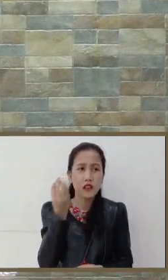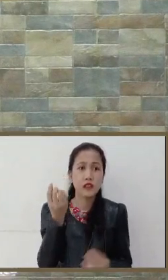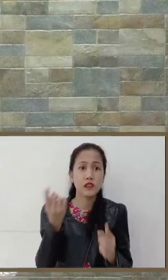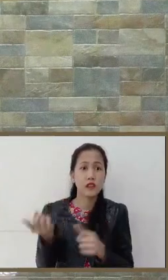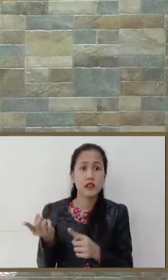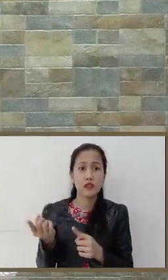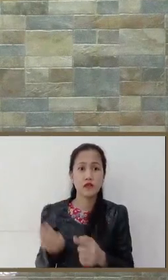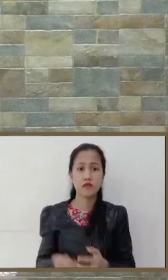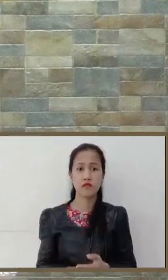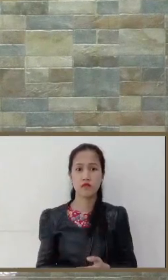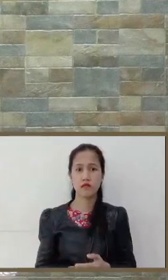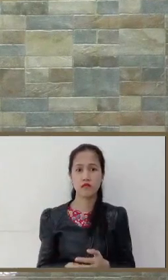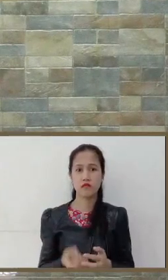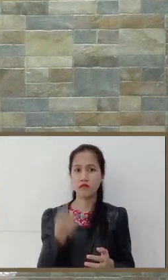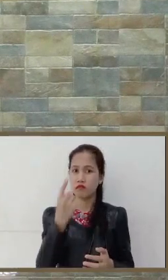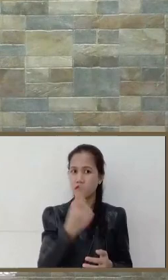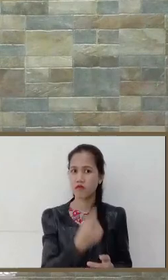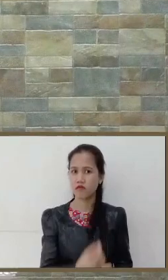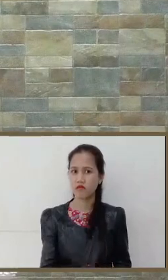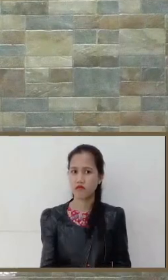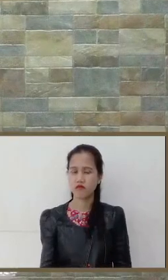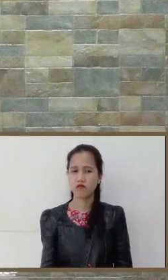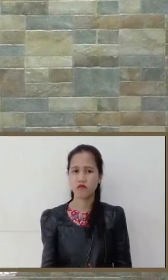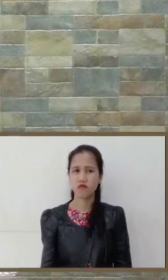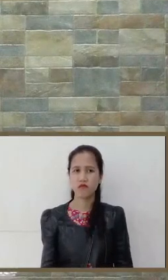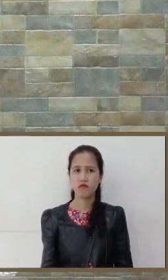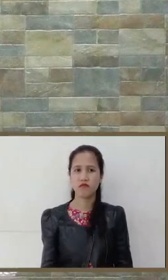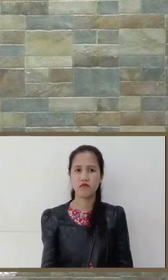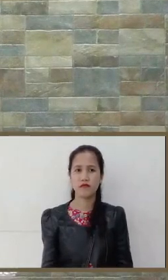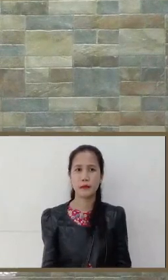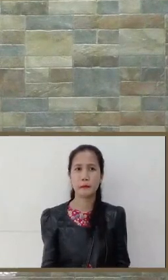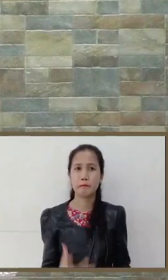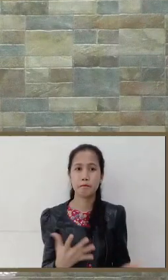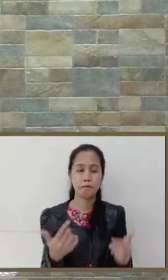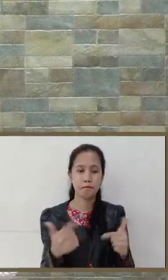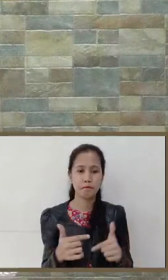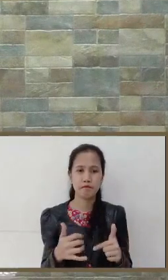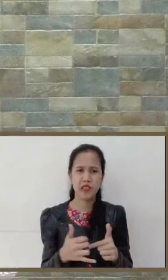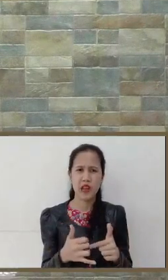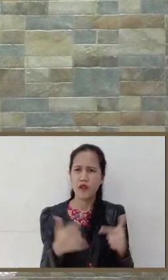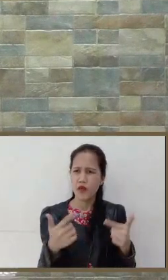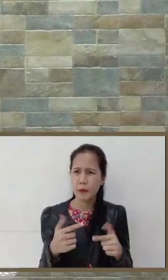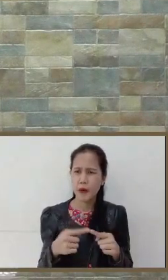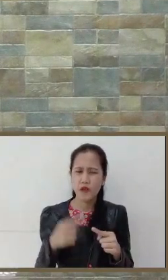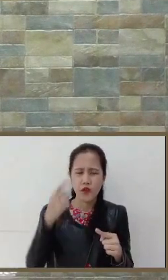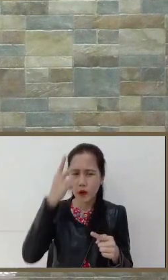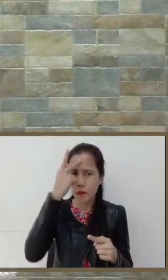Pinaglaban yung kanyang pinagsuko ng kanyang buhay sa kanyang magulang, nakipag-away pa.